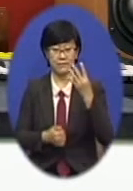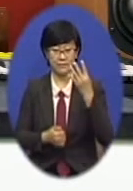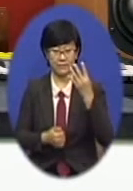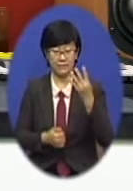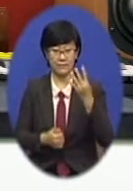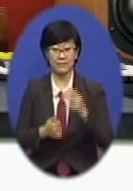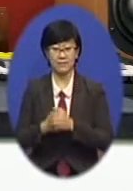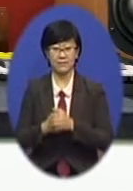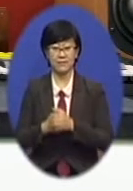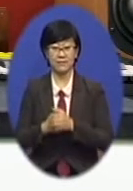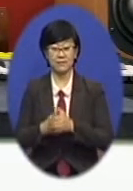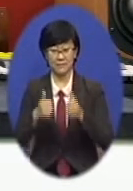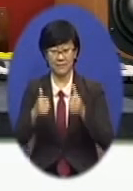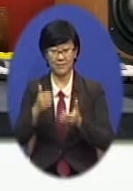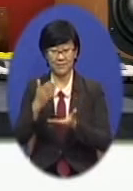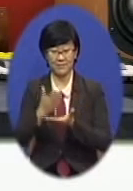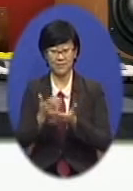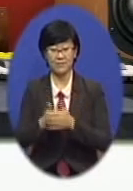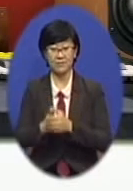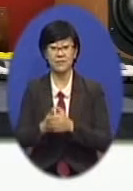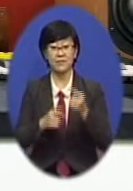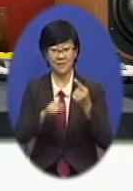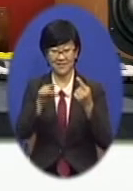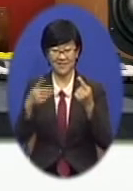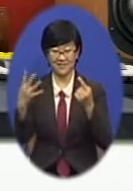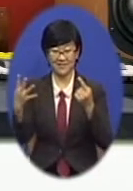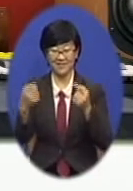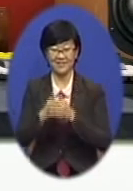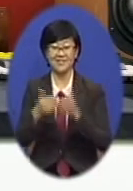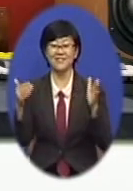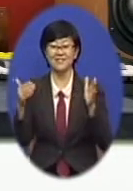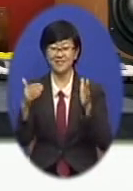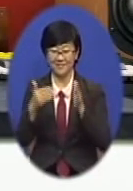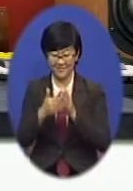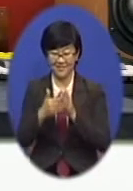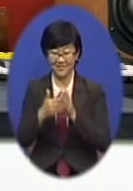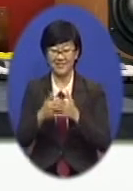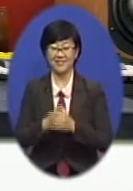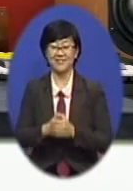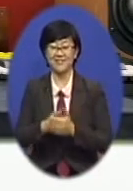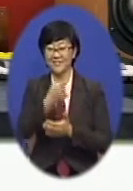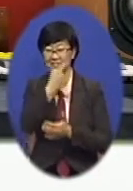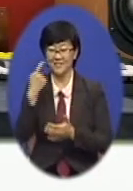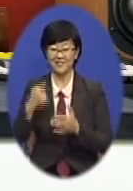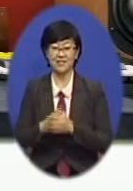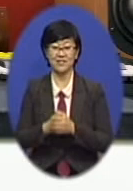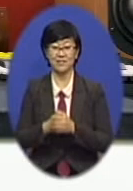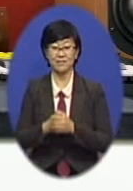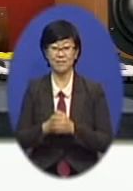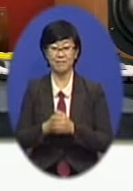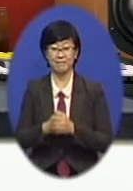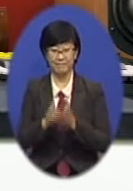별도로 이렇게 심사 보시지 말고 투표. 네? 1번부터 예, 어떻게 4번까지 변했는지 예, 한번 보겠습니다.